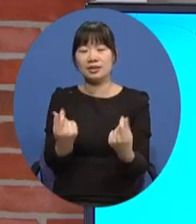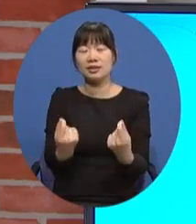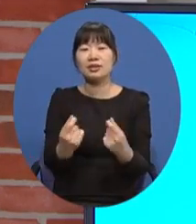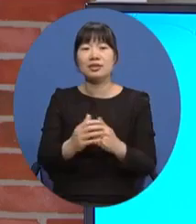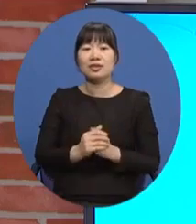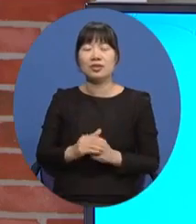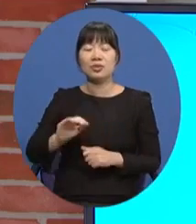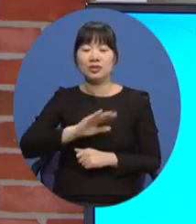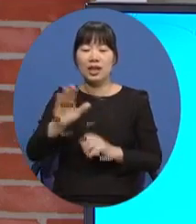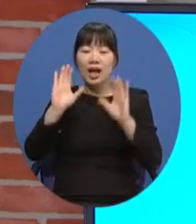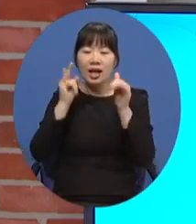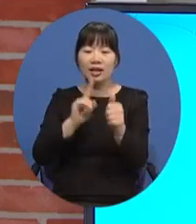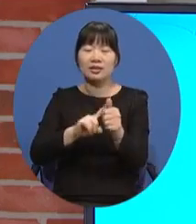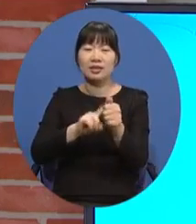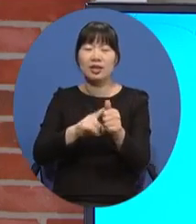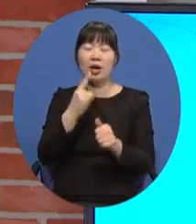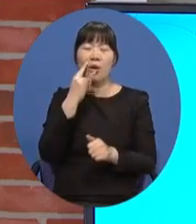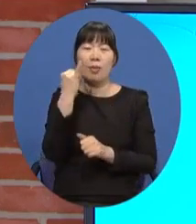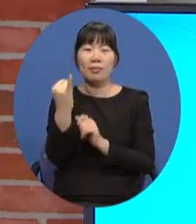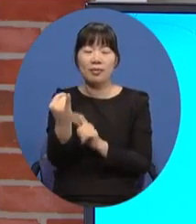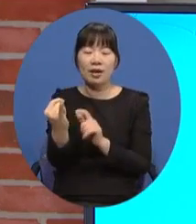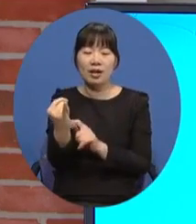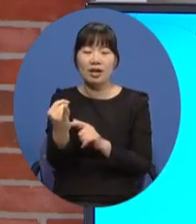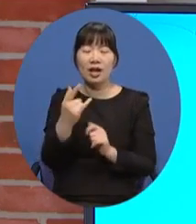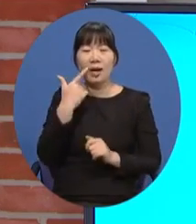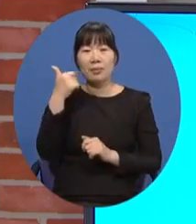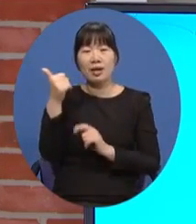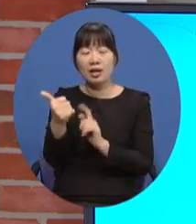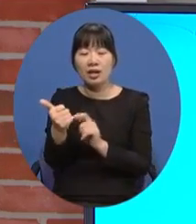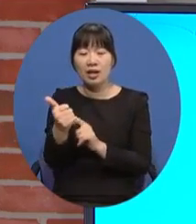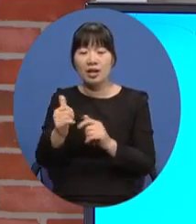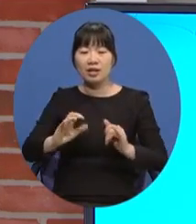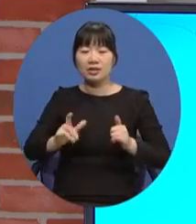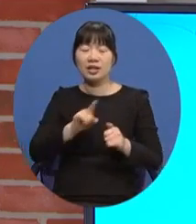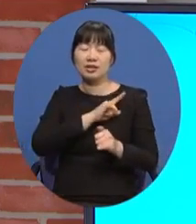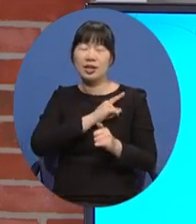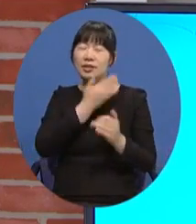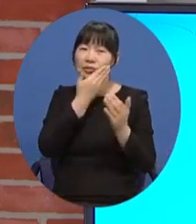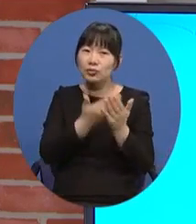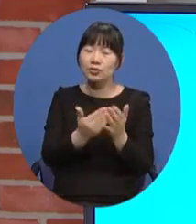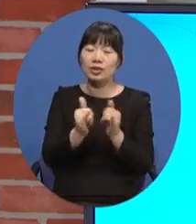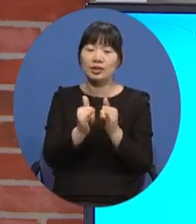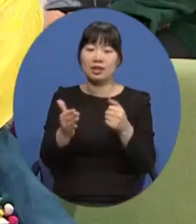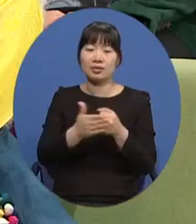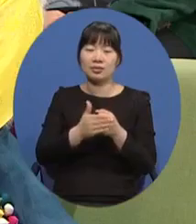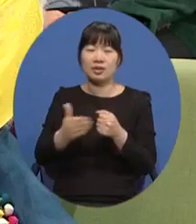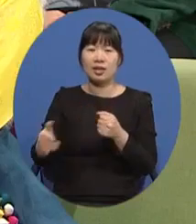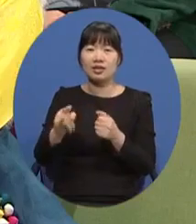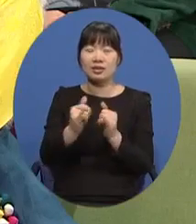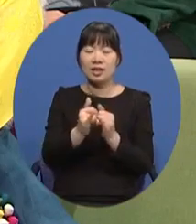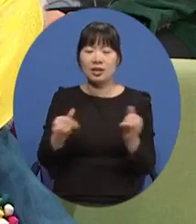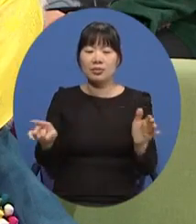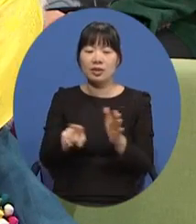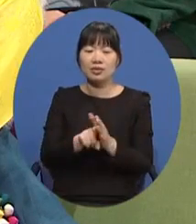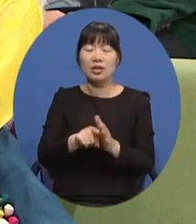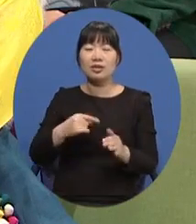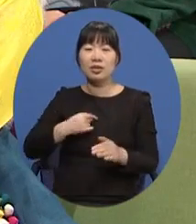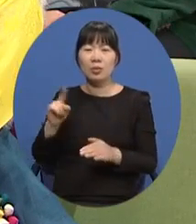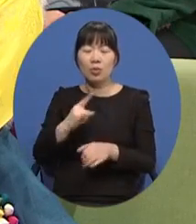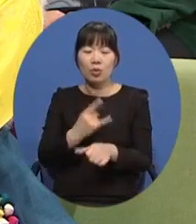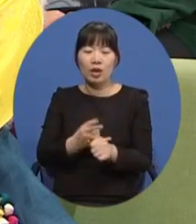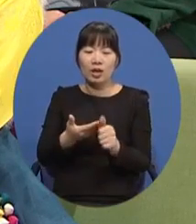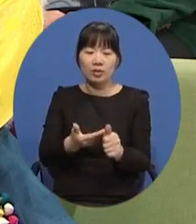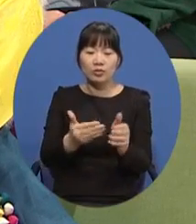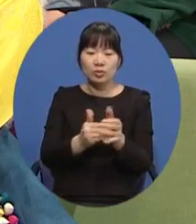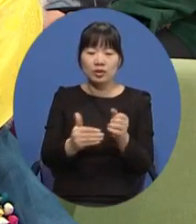그러니까 우리 아이들은요. 엄마 아빠가 세상에서 제일 중요한 사람이니까 그 사람을 위해서 내가 무언가를